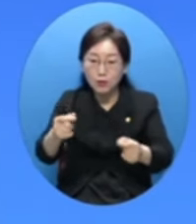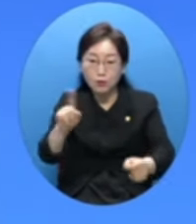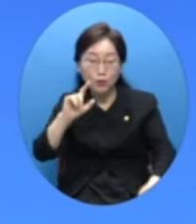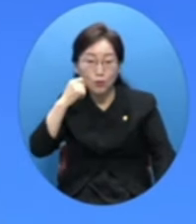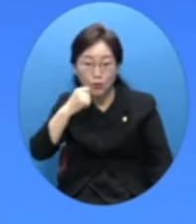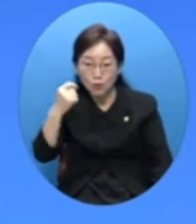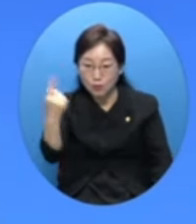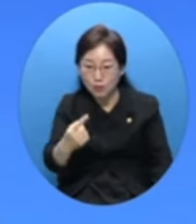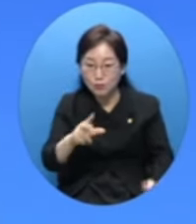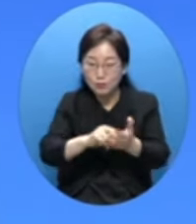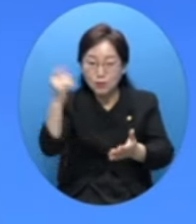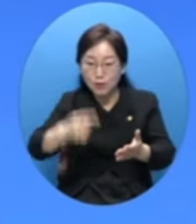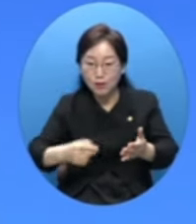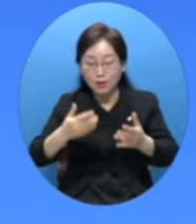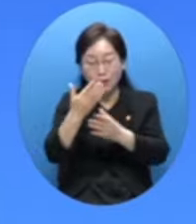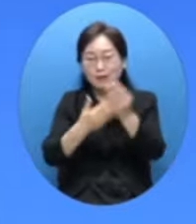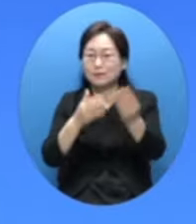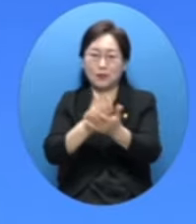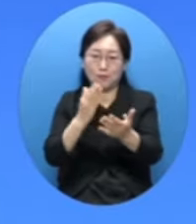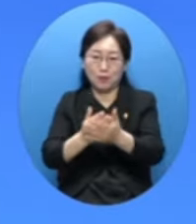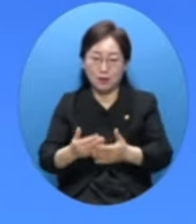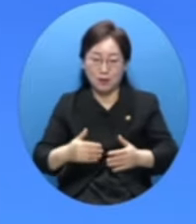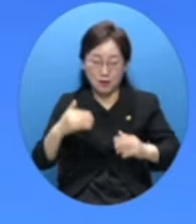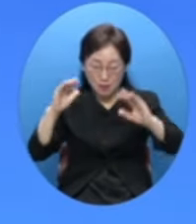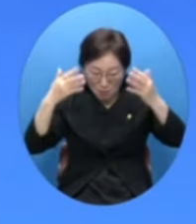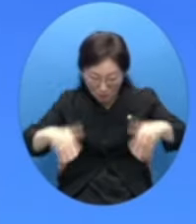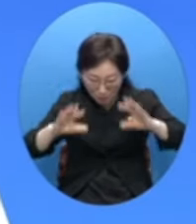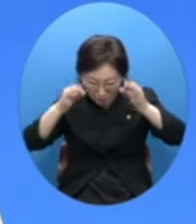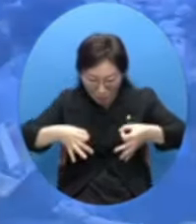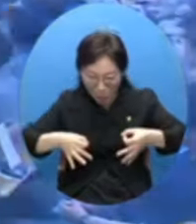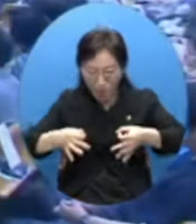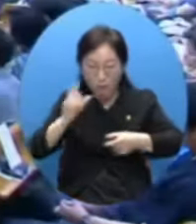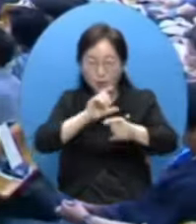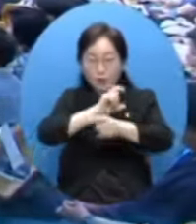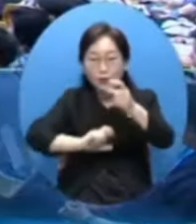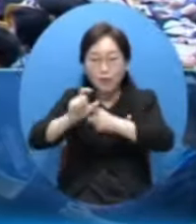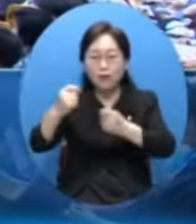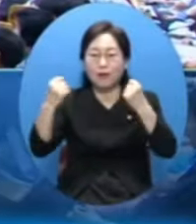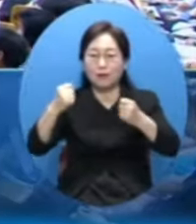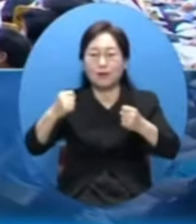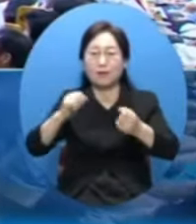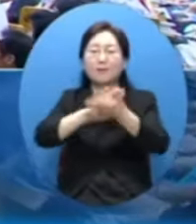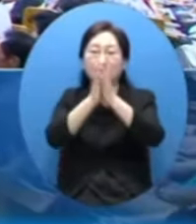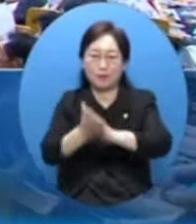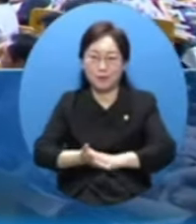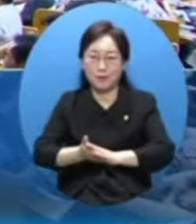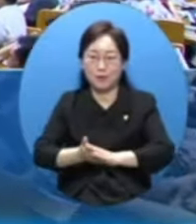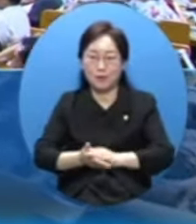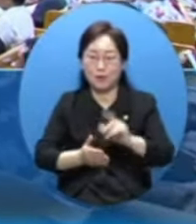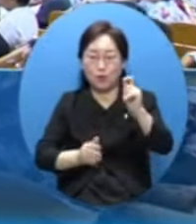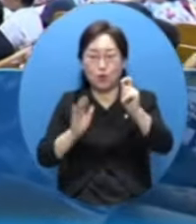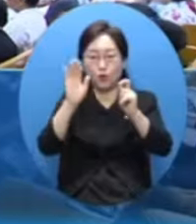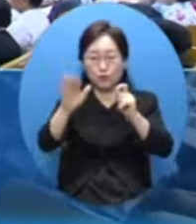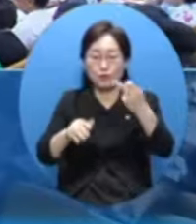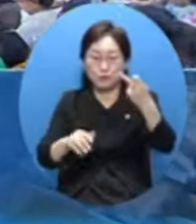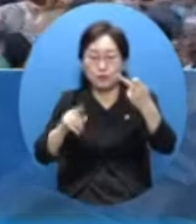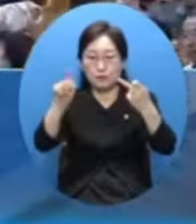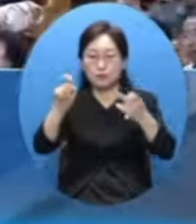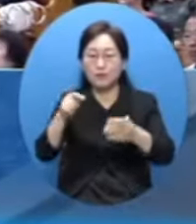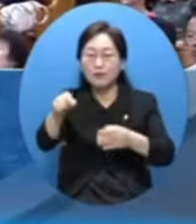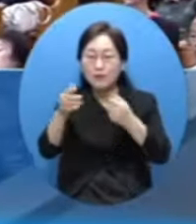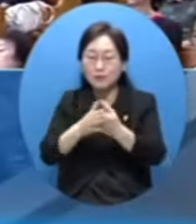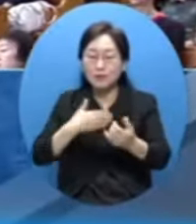마십시오. 여러분 약함이 주님 안에서 강함이 되는 것입니다. 고린도 후서 12장 10절입니다 그러므로